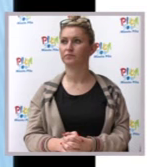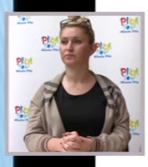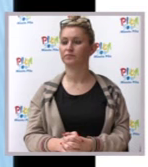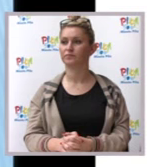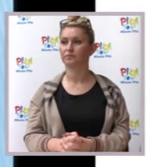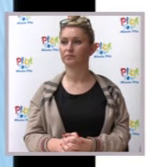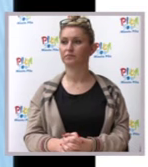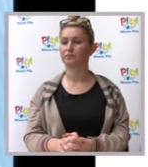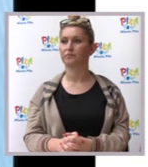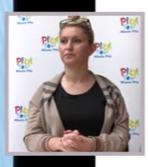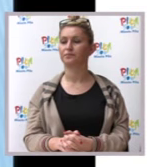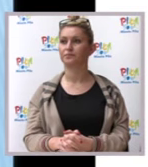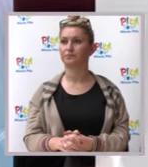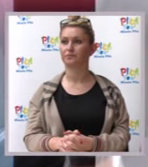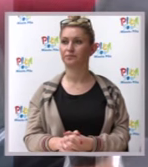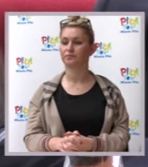czy stymulują